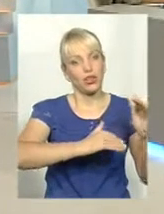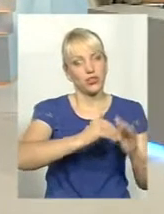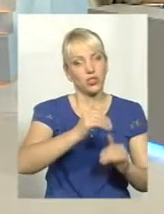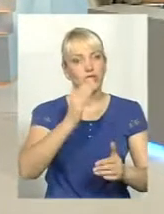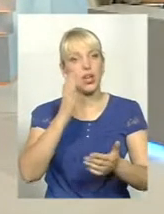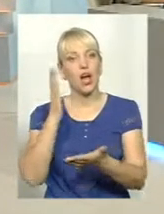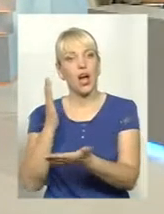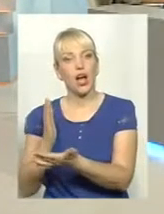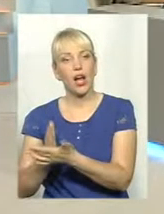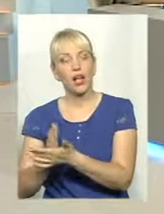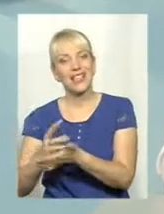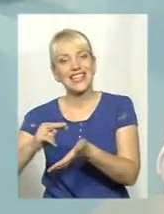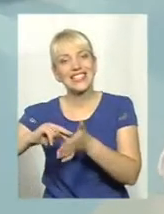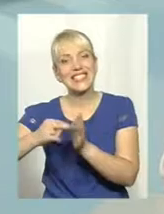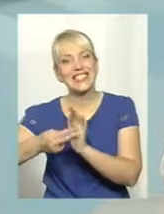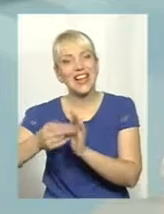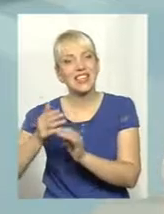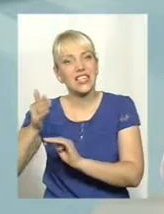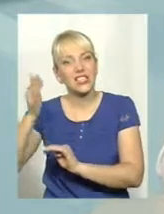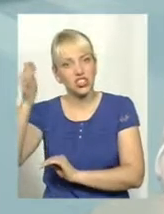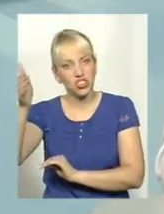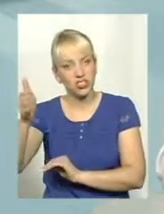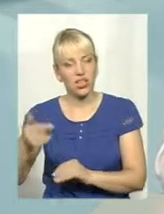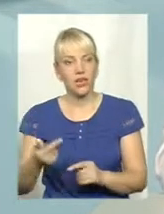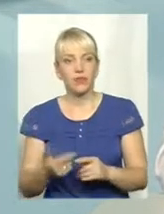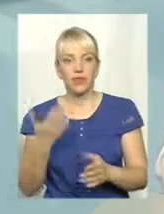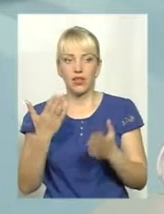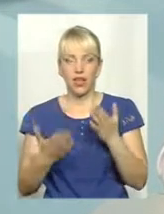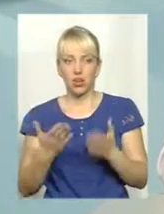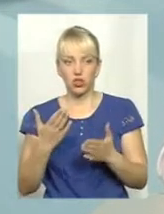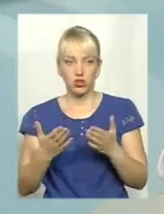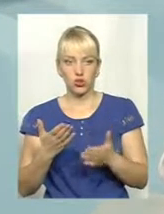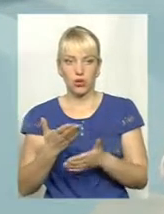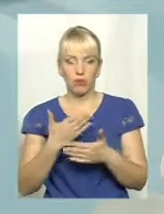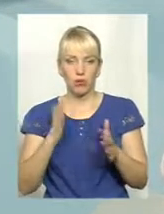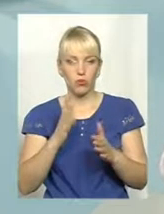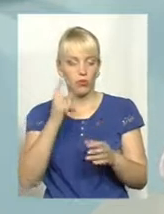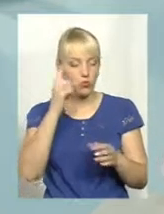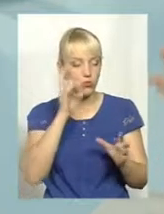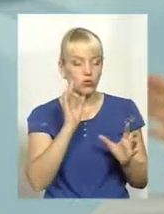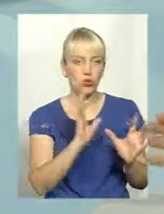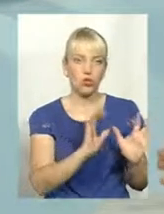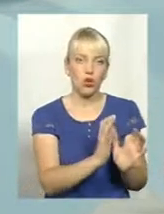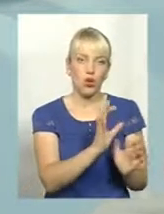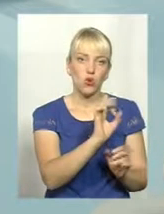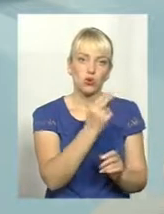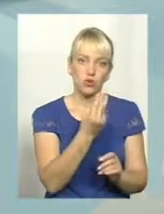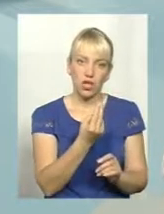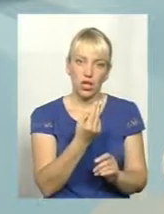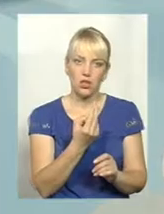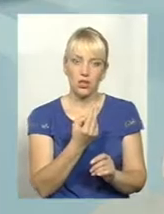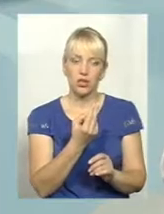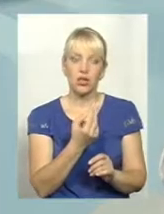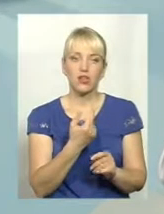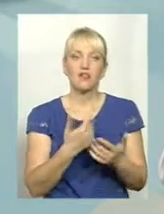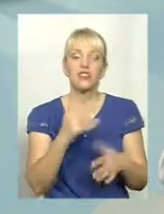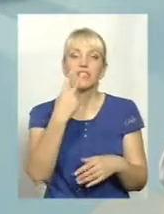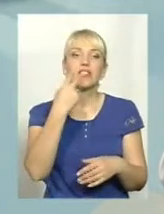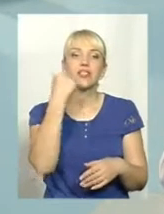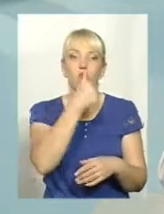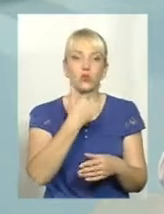брендом, брендингом, розробкою логотипів і рекламою області. Пане Олеже, на вашу думку. Це потрібно розділяти. Є стратегічні речі, є